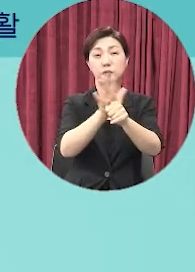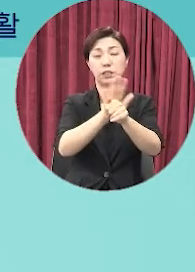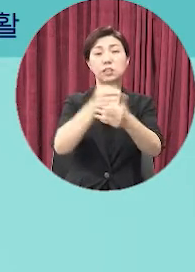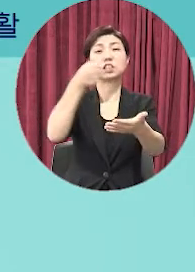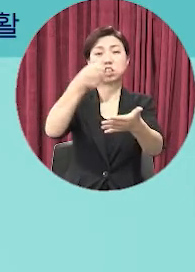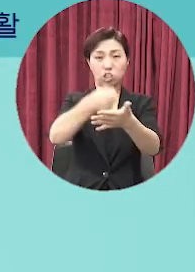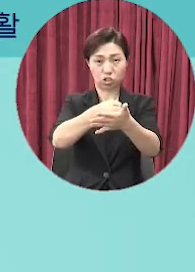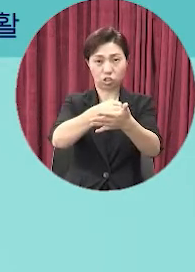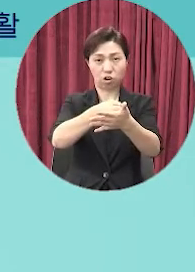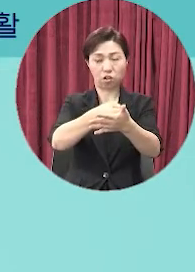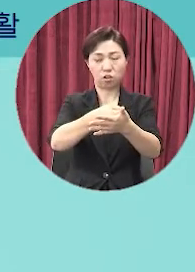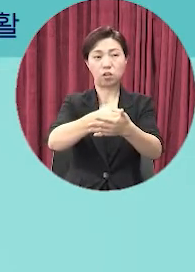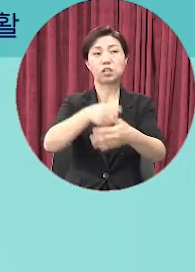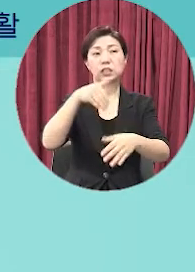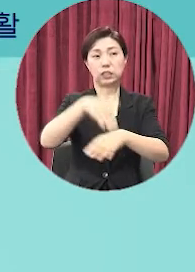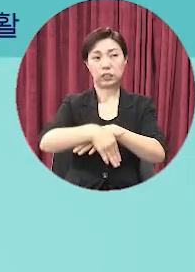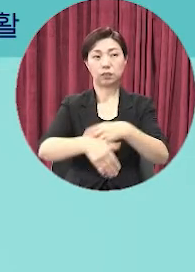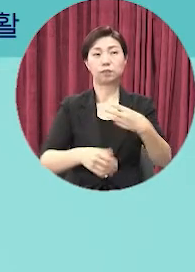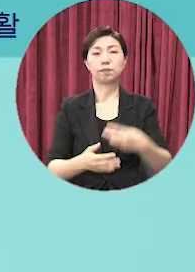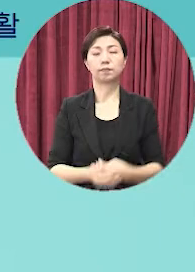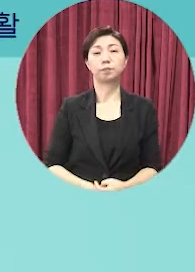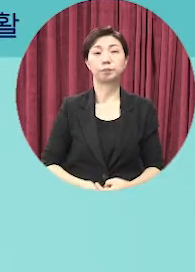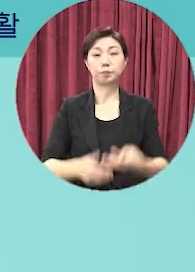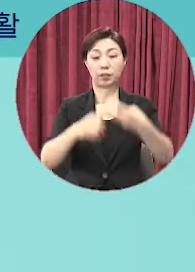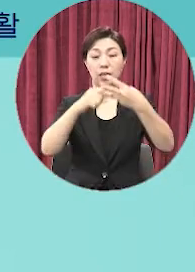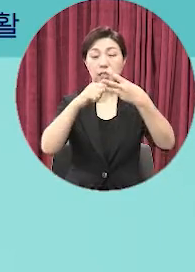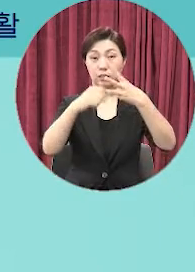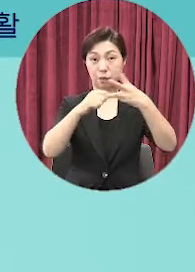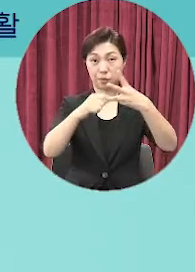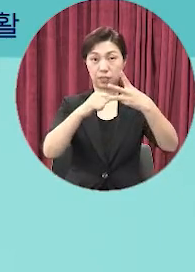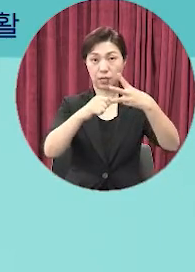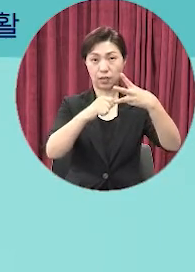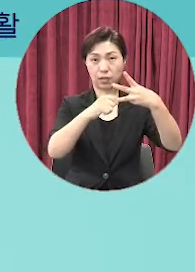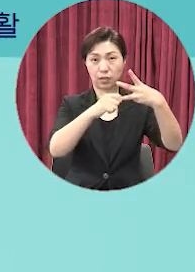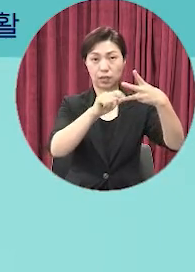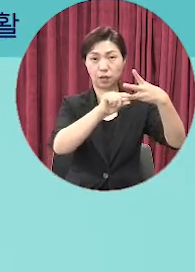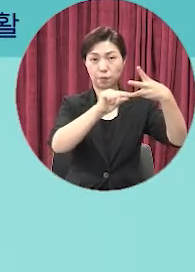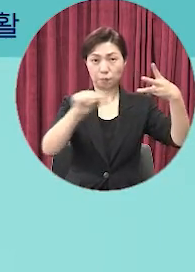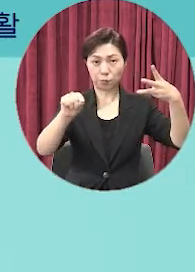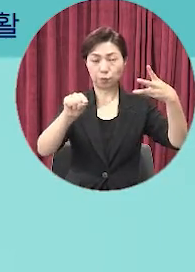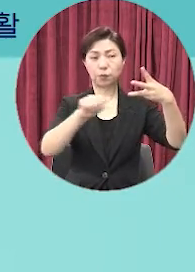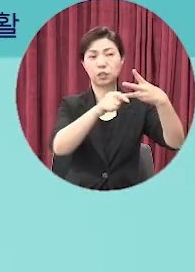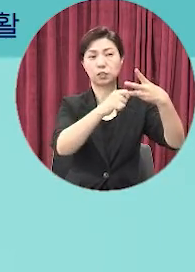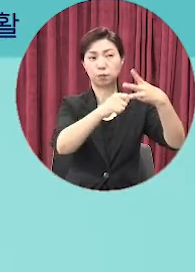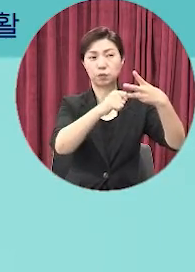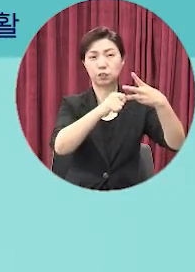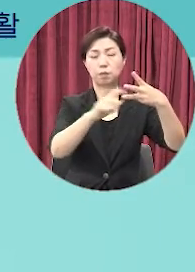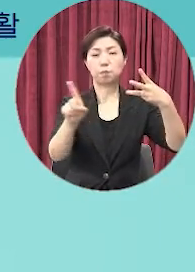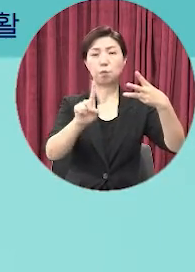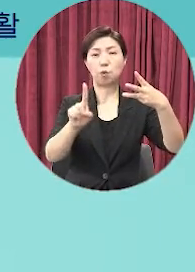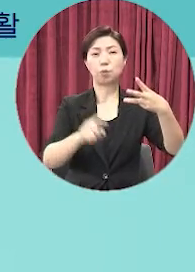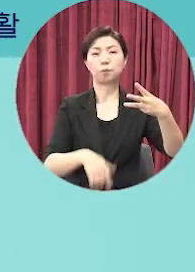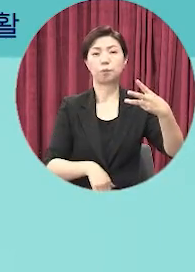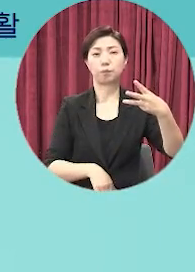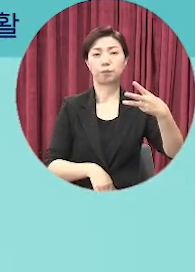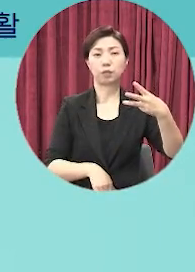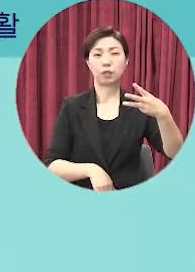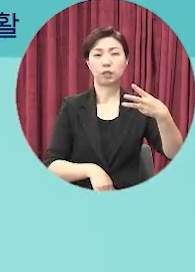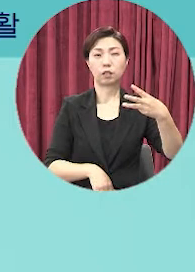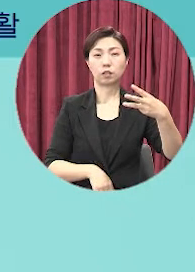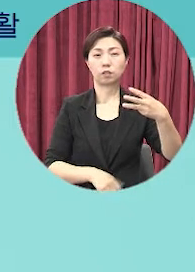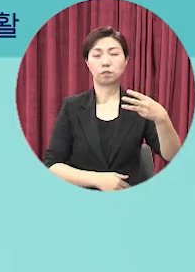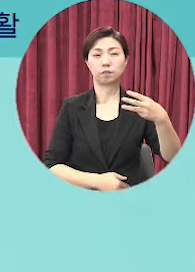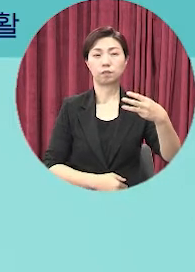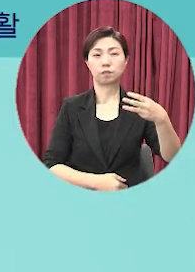준비를 했습니다. 그래서 먼저 첫 번째 스텝에서는 그 분류된